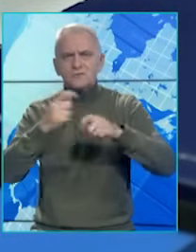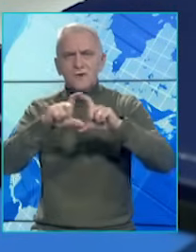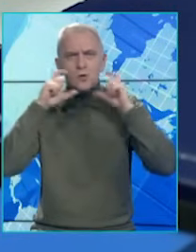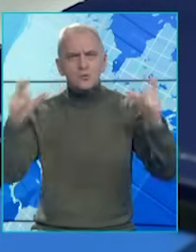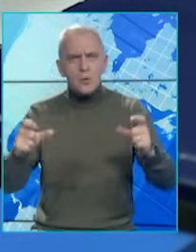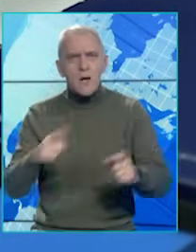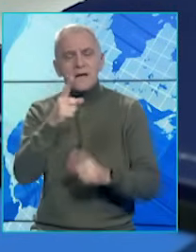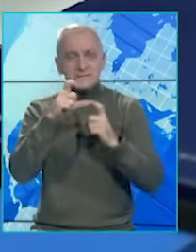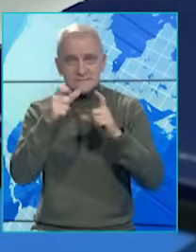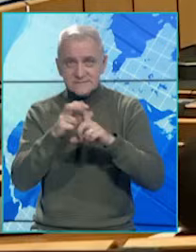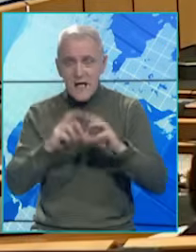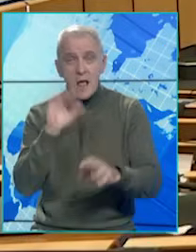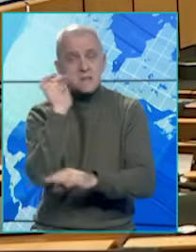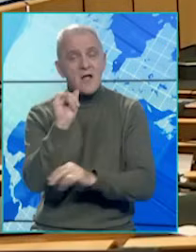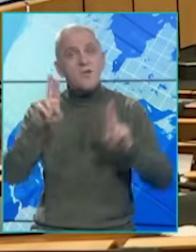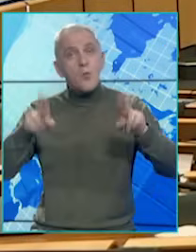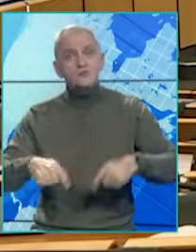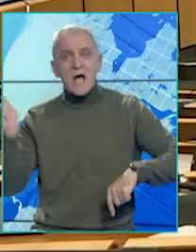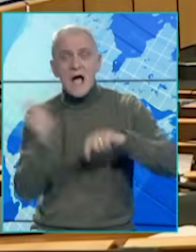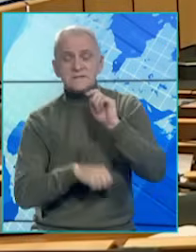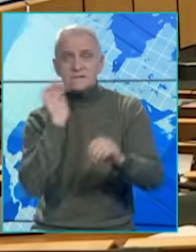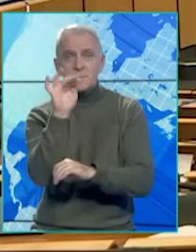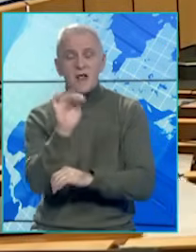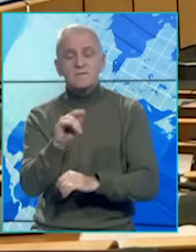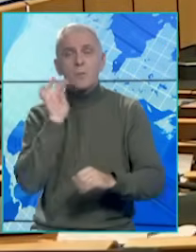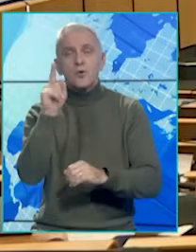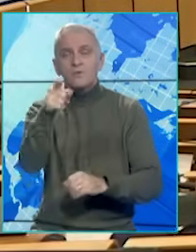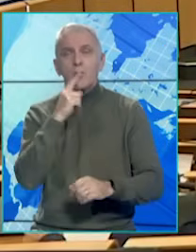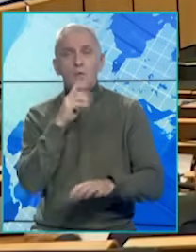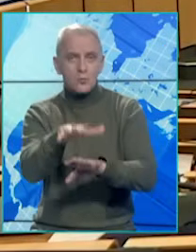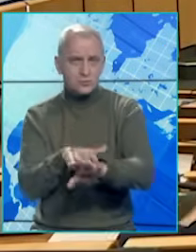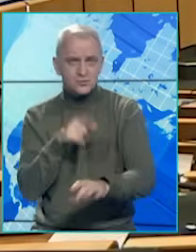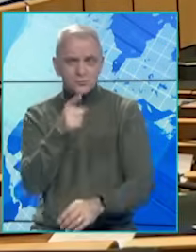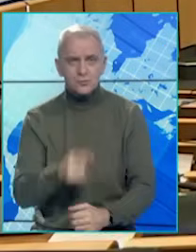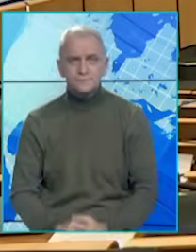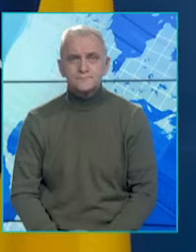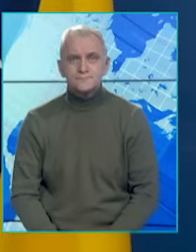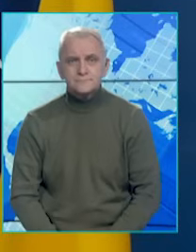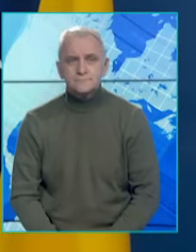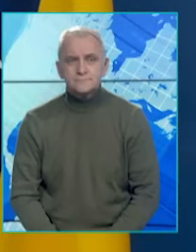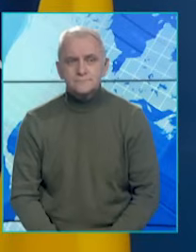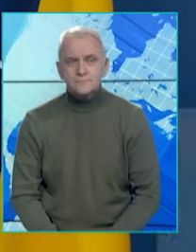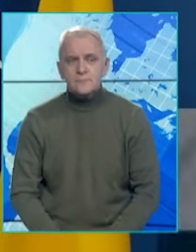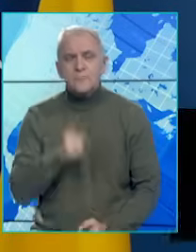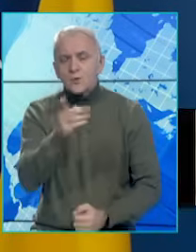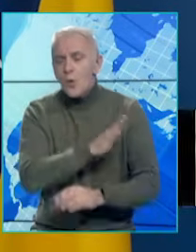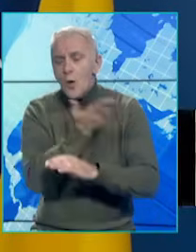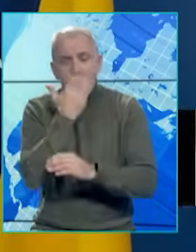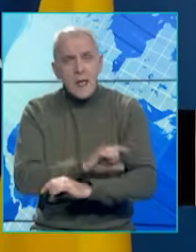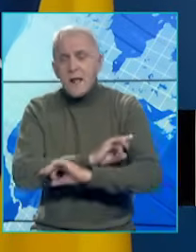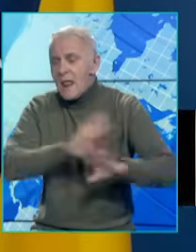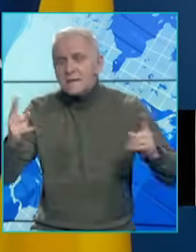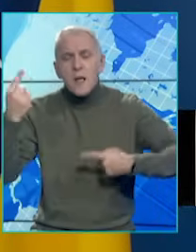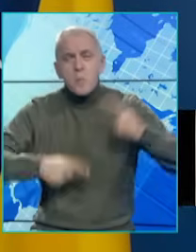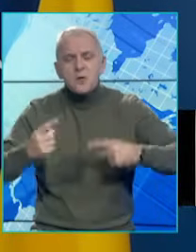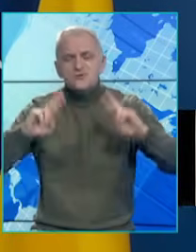klupa Stranke demokratske akcije najavljena i mogućnost kaznenih prijava protiv inicijatora. To nema nigdje u političkim